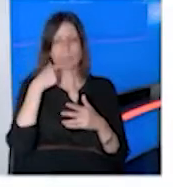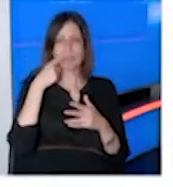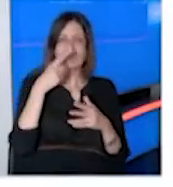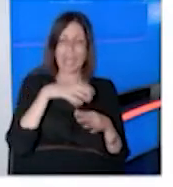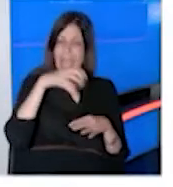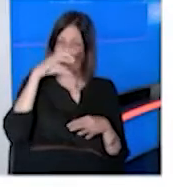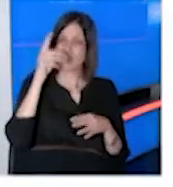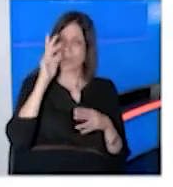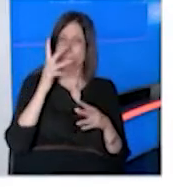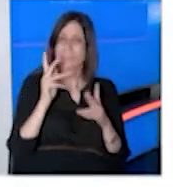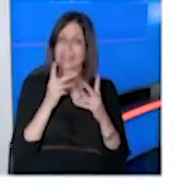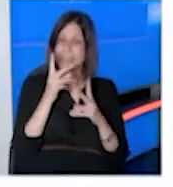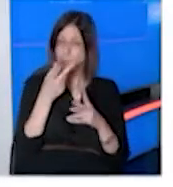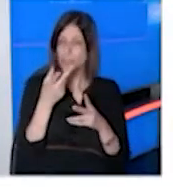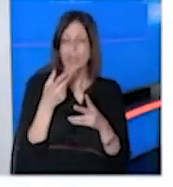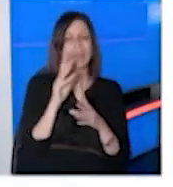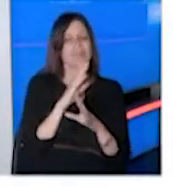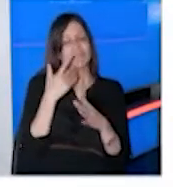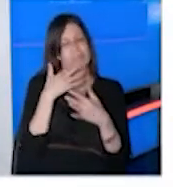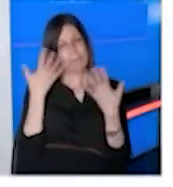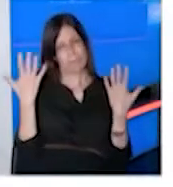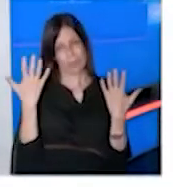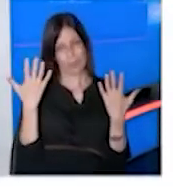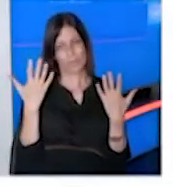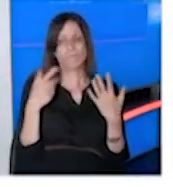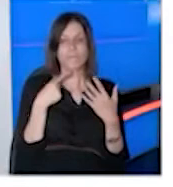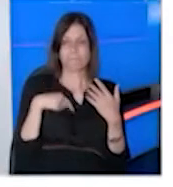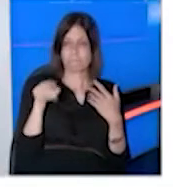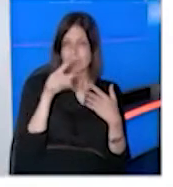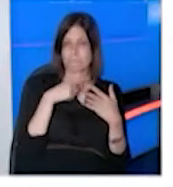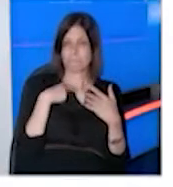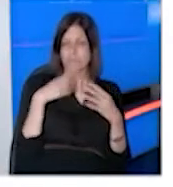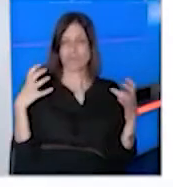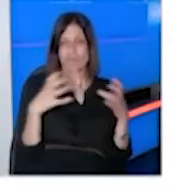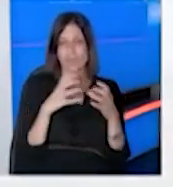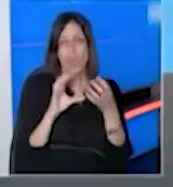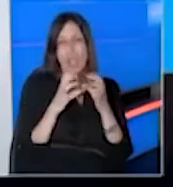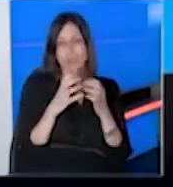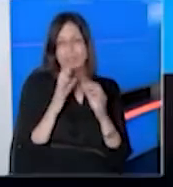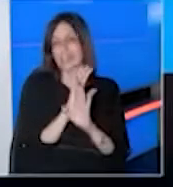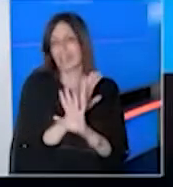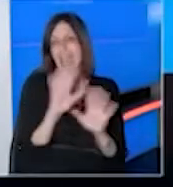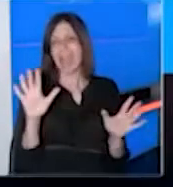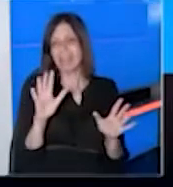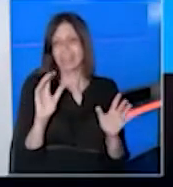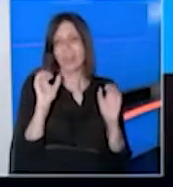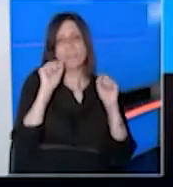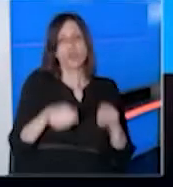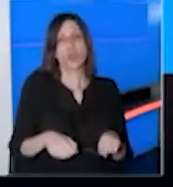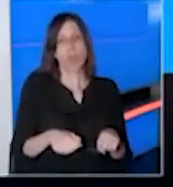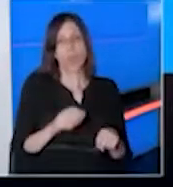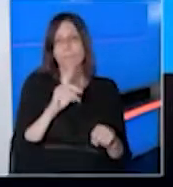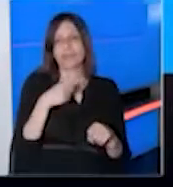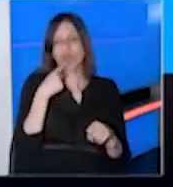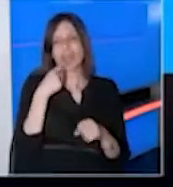איתי. ולכן, אין שום צל של ספק שלנו, לתנועה הקיבוצית, אין שום מונופול על מה שאתה